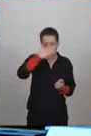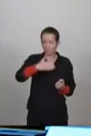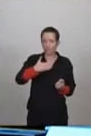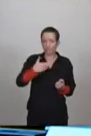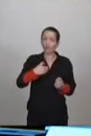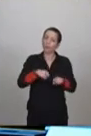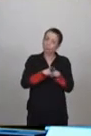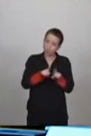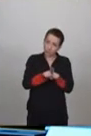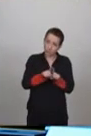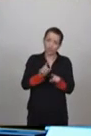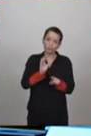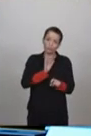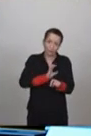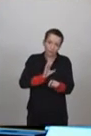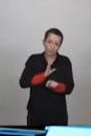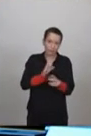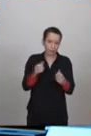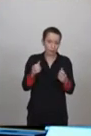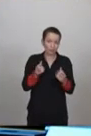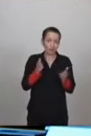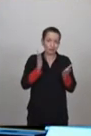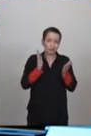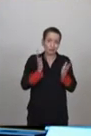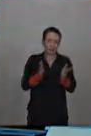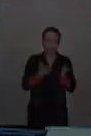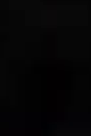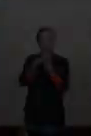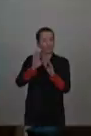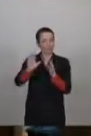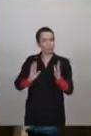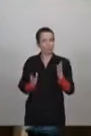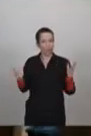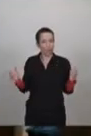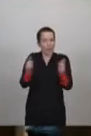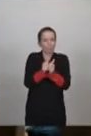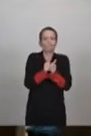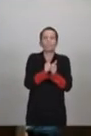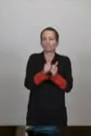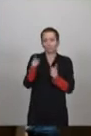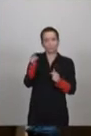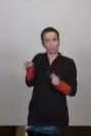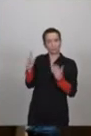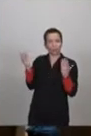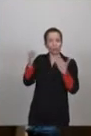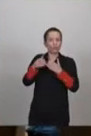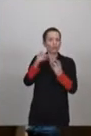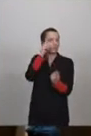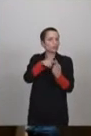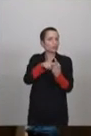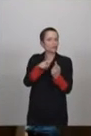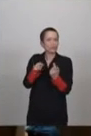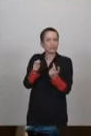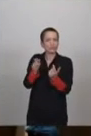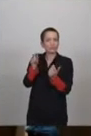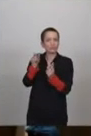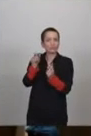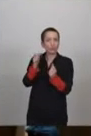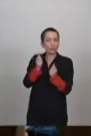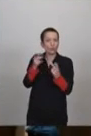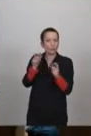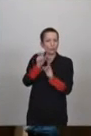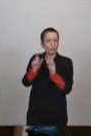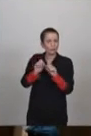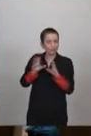sorte au surplus que les décisions soient signées dans les 48 heures. La Nuit de la Solidarité, c'est une opération de recensement qui a pour objectif de compter le nombre